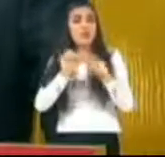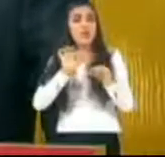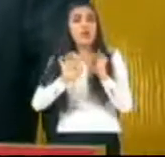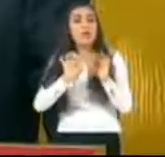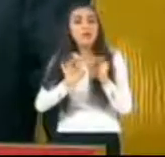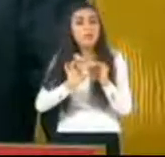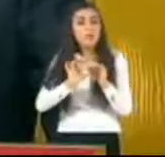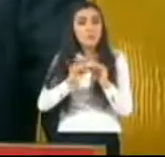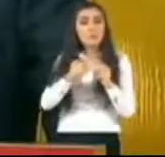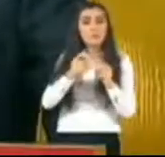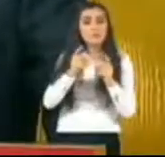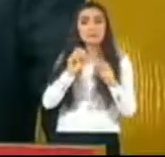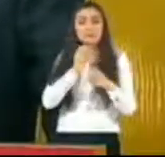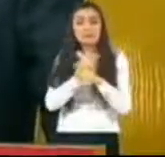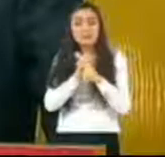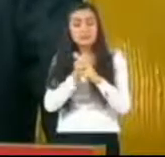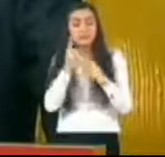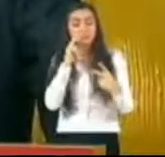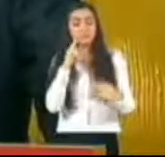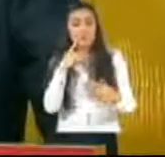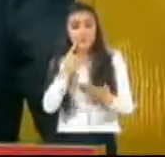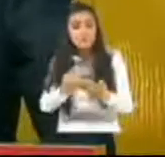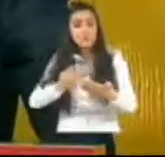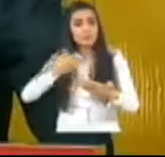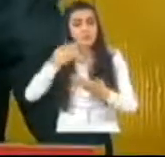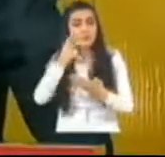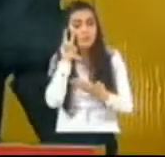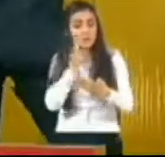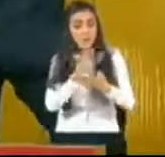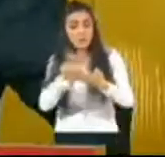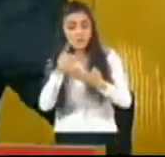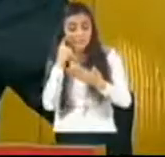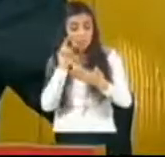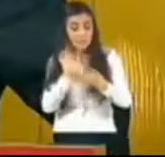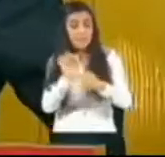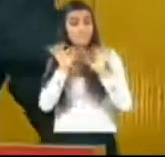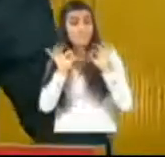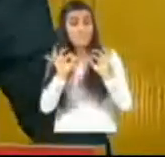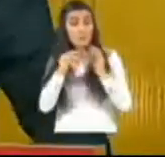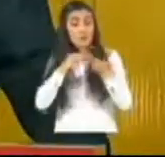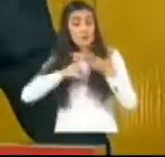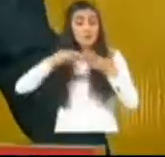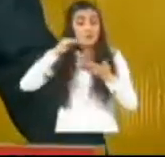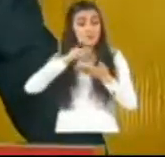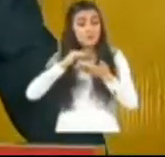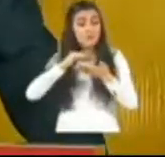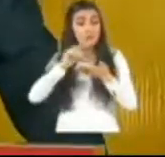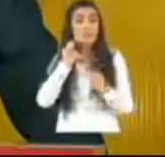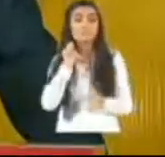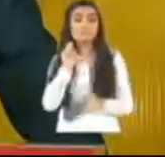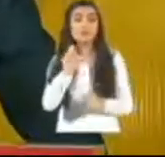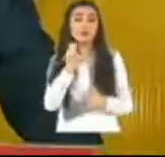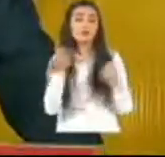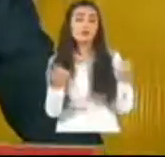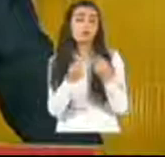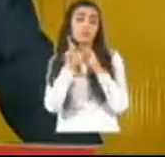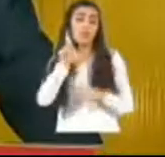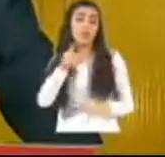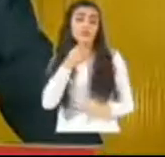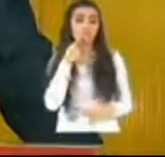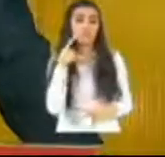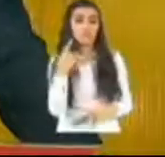ekonomik krizlere karşı önerileri gözden geçirilmeli ve üzerinde mutlaka